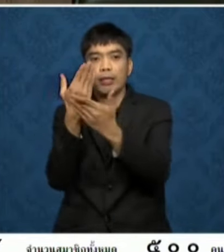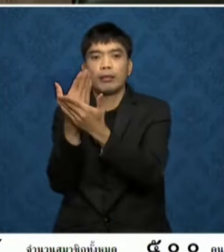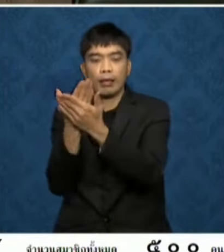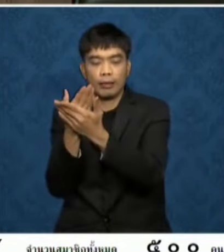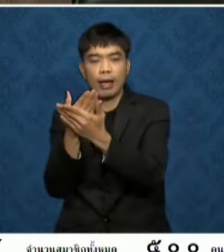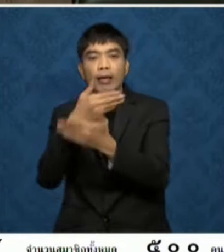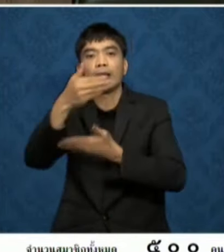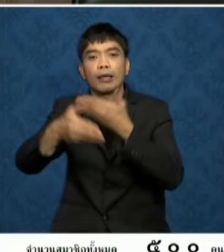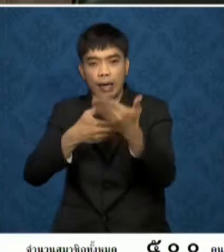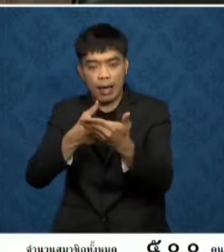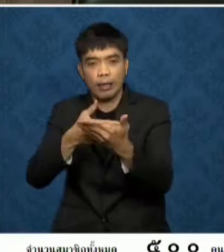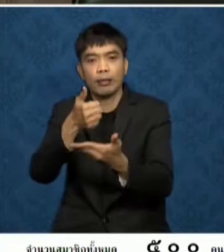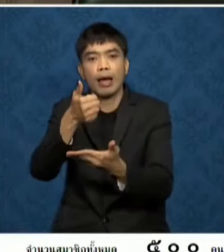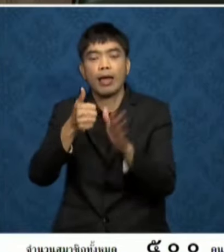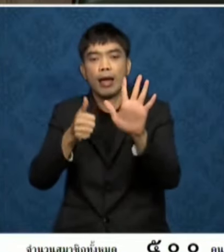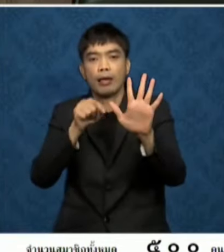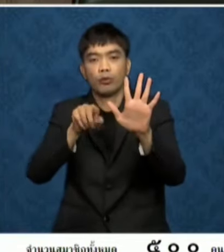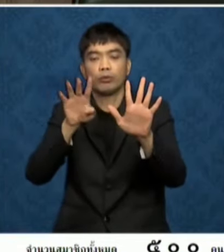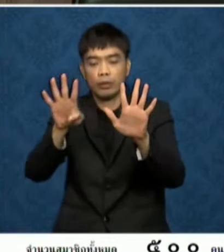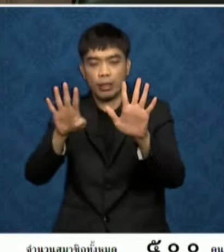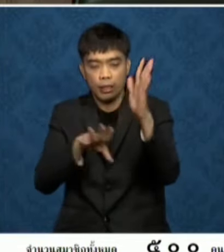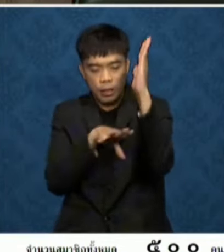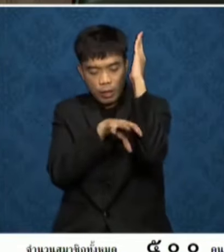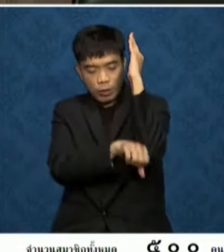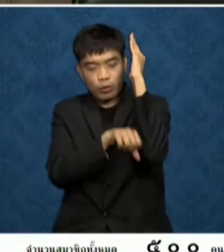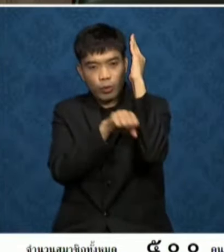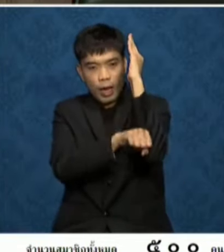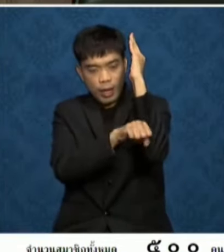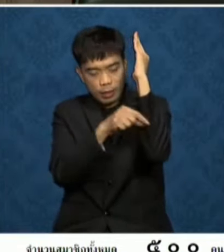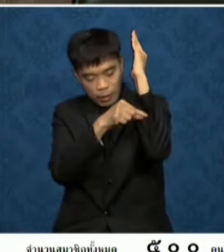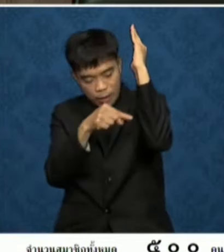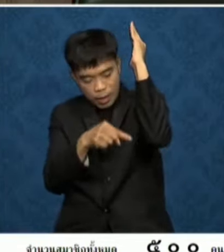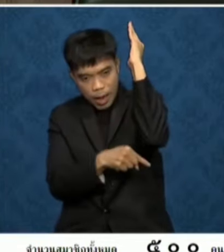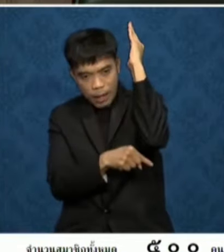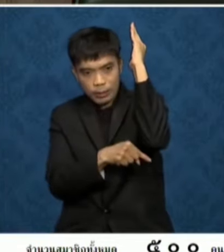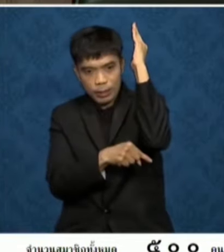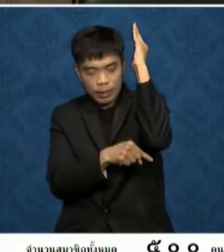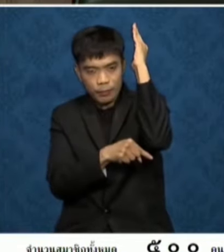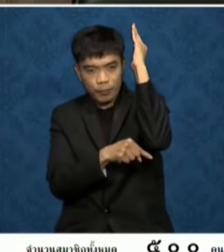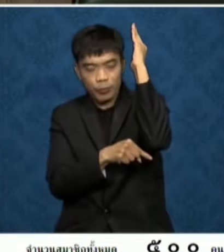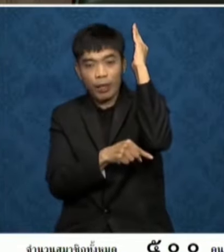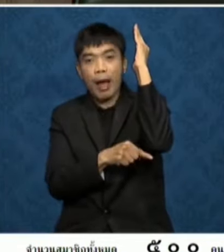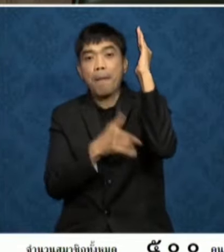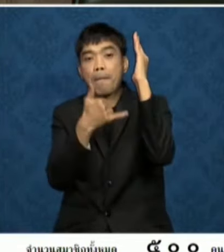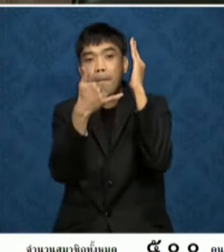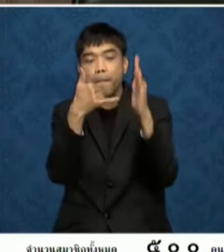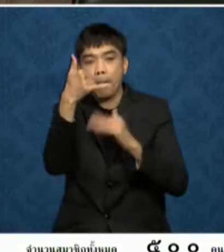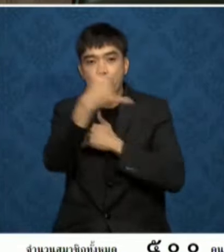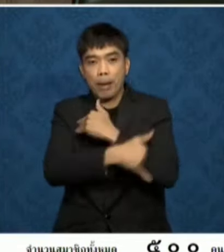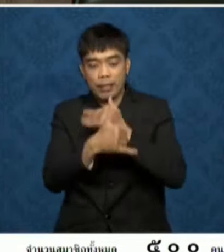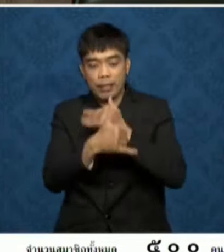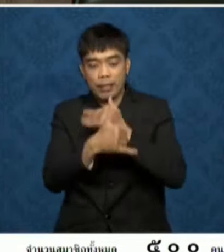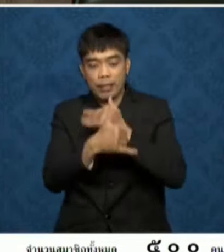อไหมครับ 5.4 บาทที่สุราษฎร์ธานีห่างไกลจากมาเลยไหมครับไม่ได้ไกลมากอะไรกันเลยสสหนุ่มประเสริฐพงษ์เพื่อสมาชิก